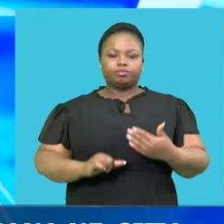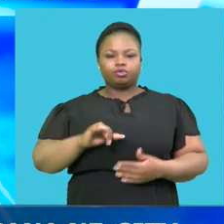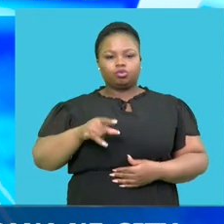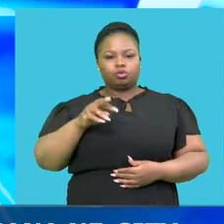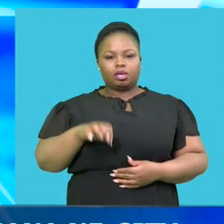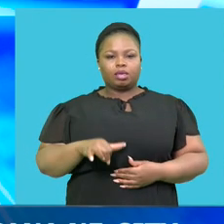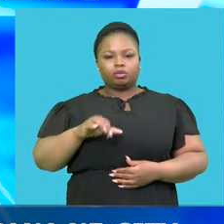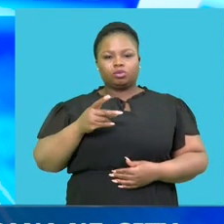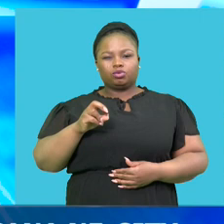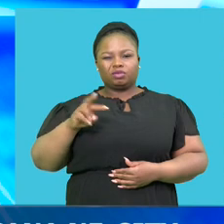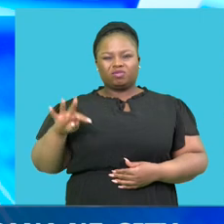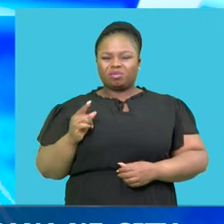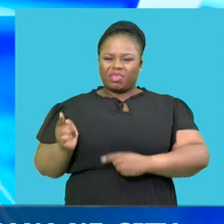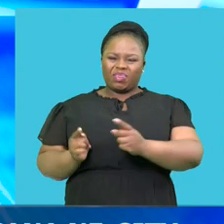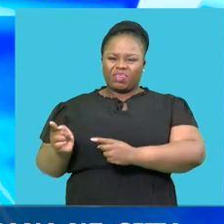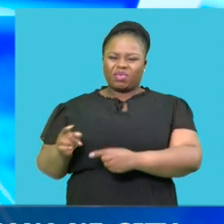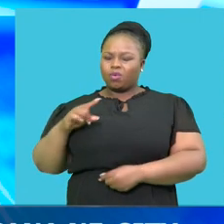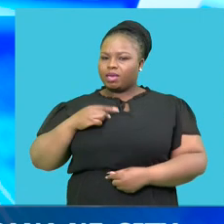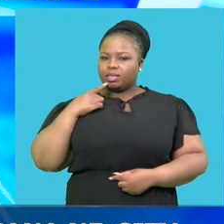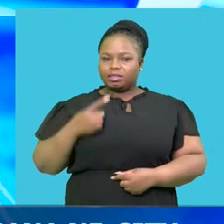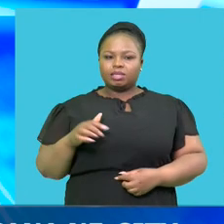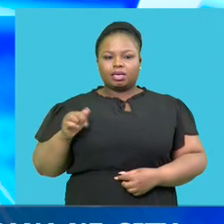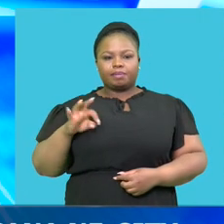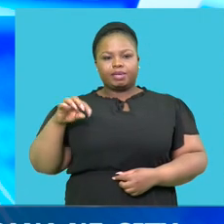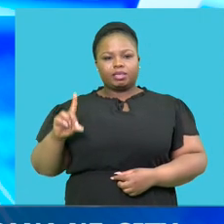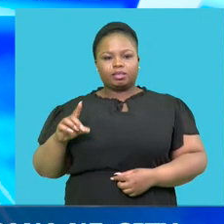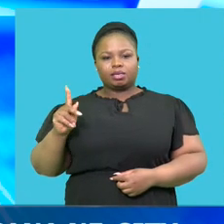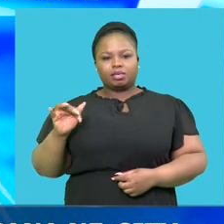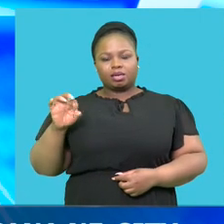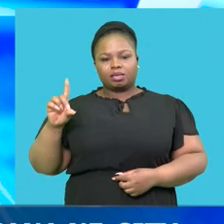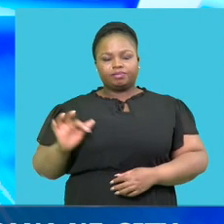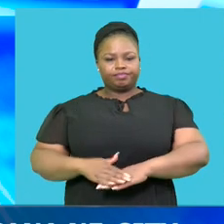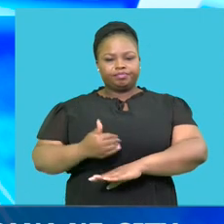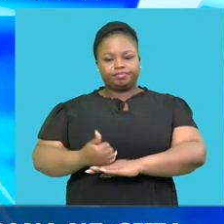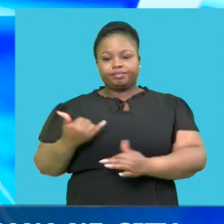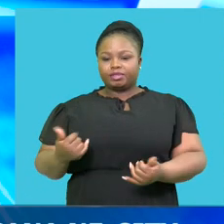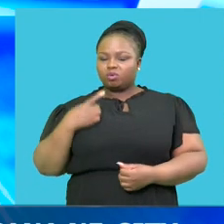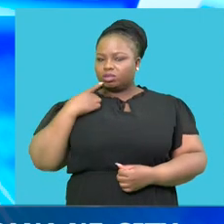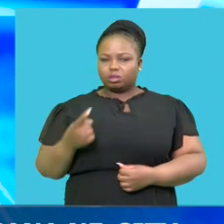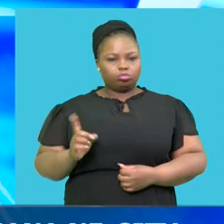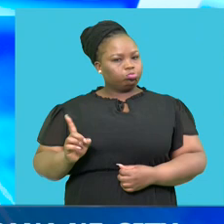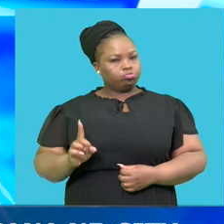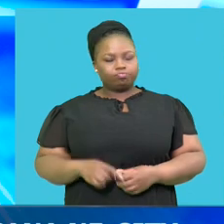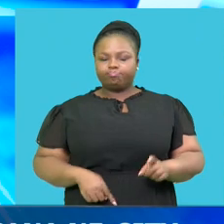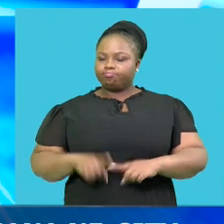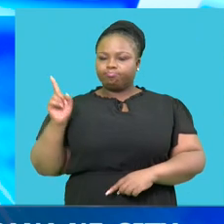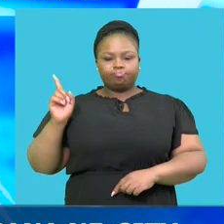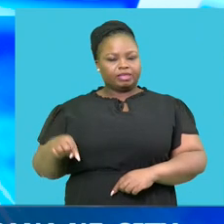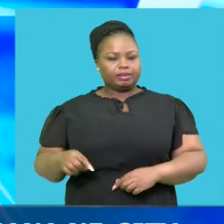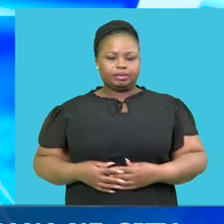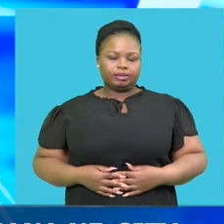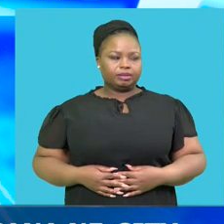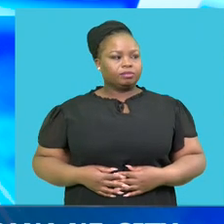ka-2024 sisaqhubeka nokuthola ukugxekwa njengoba i-Ahmed Kathrada Foundation nayo-ke isingenele ukuhlaba ikhwele lokuthi sikhahlelwe ngazo